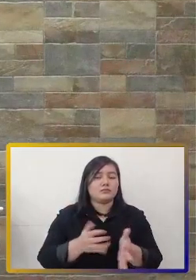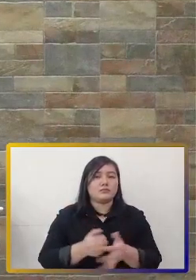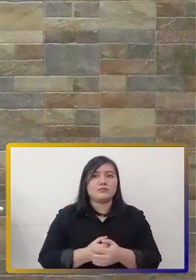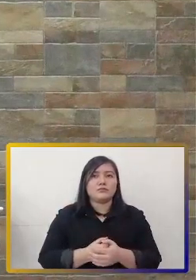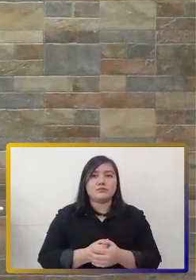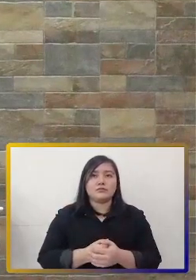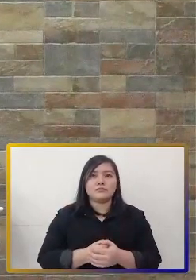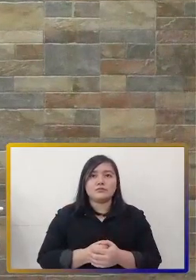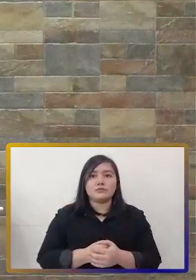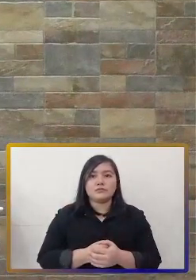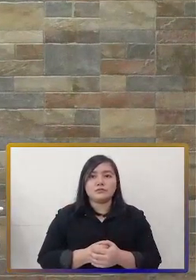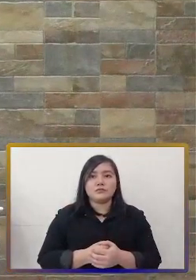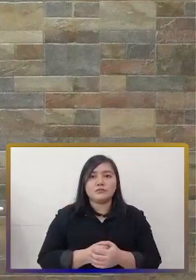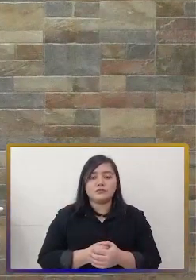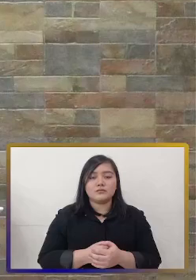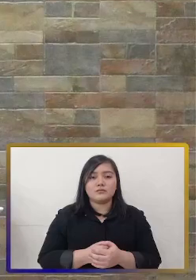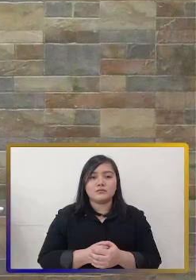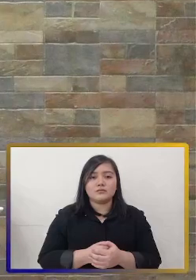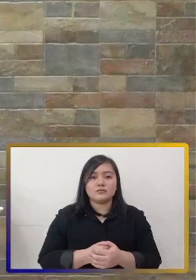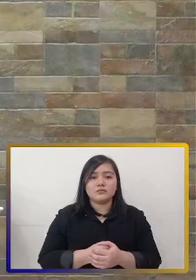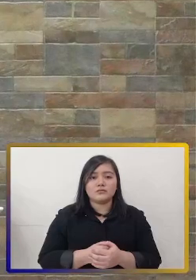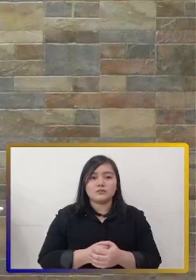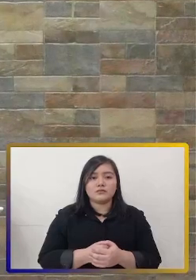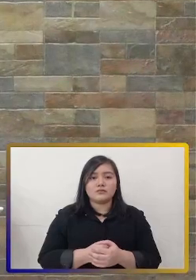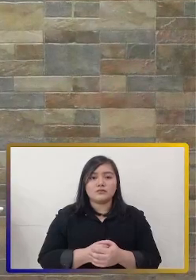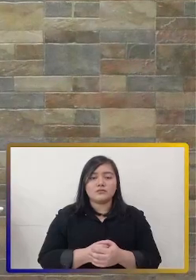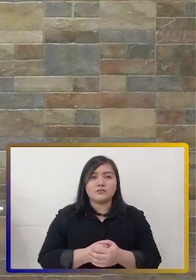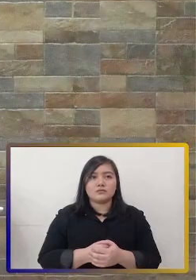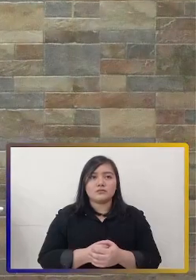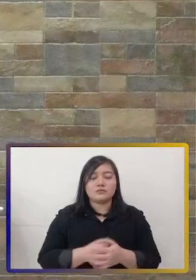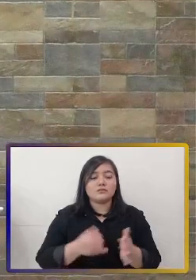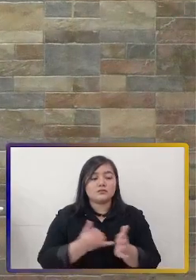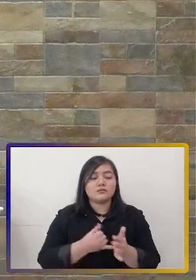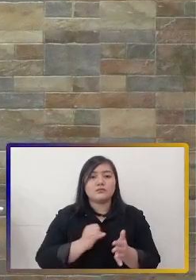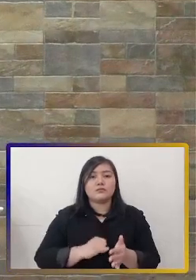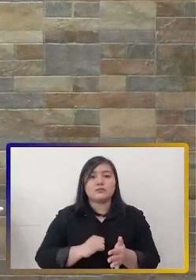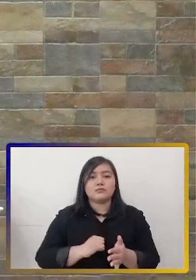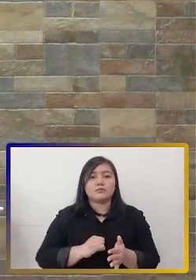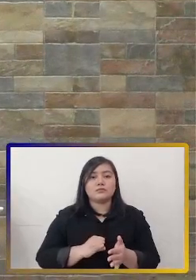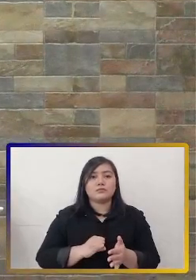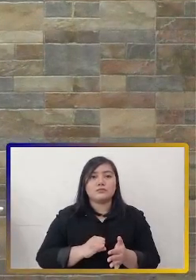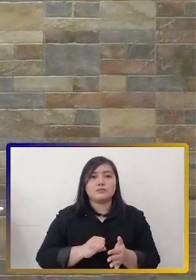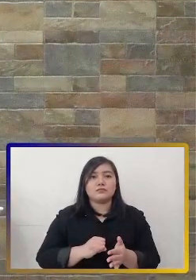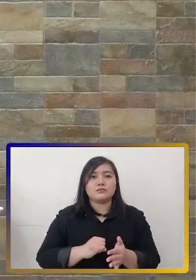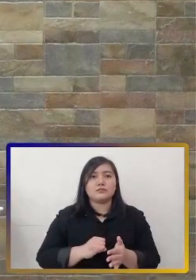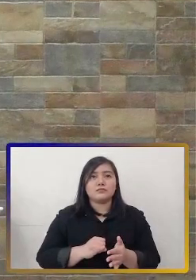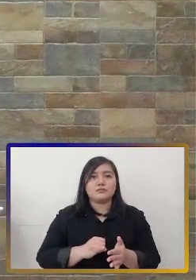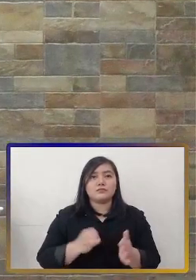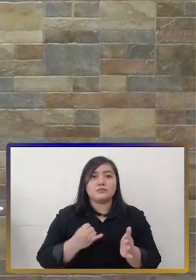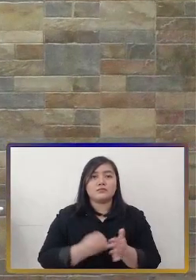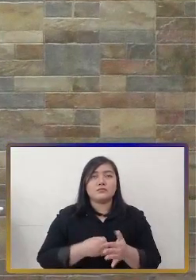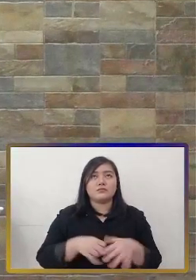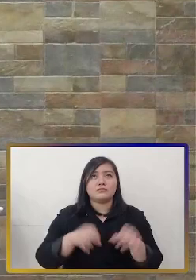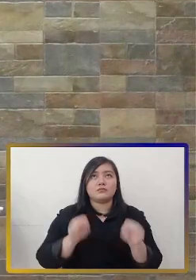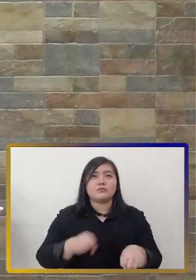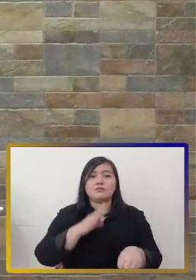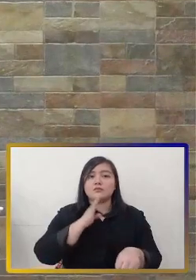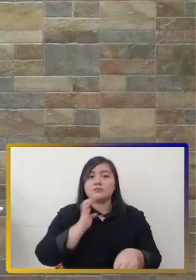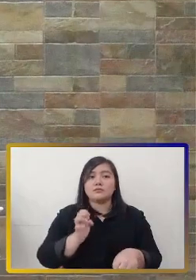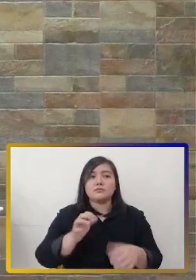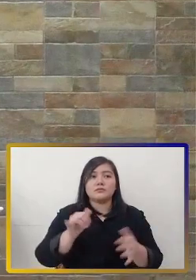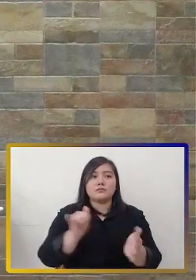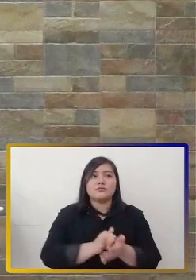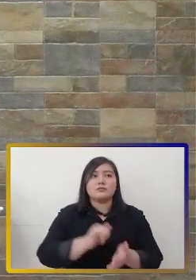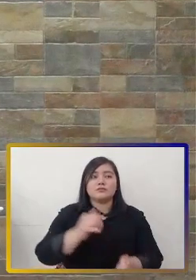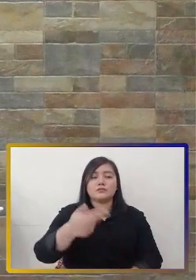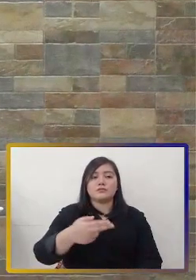na siya rin po yung nagsulat ng tinatawag na libro. Kung makikita niyo po yan sa history,